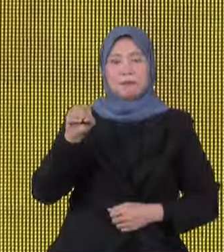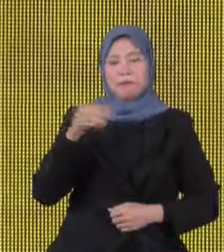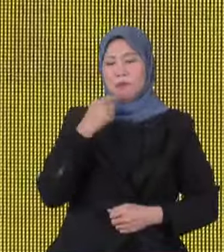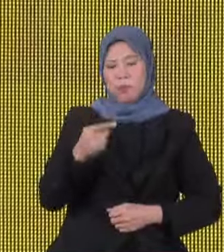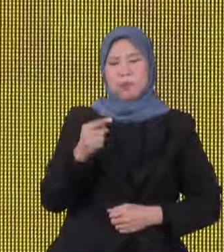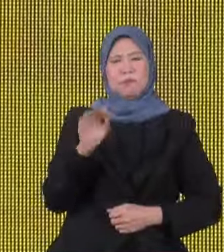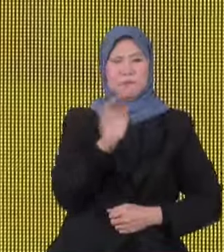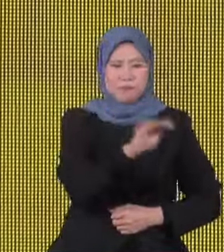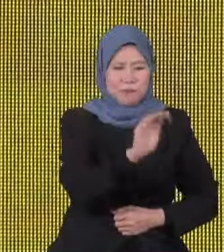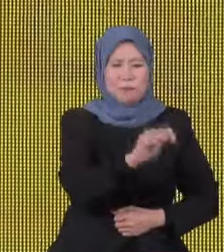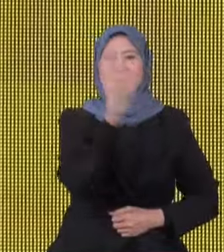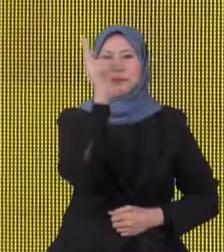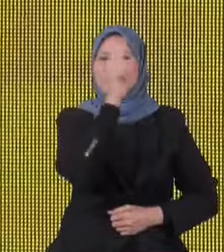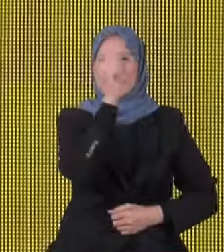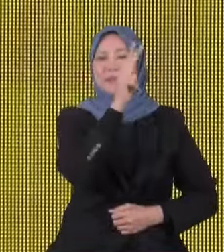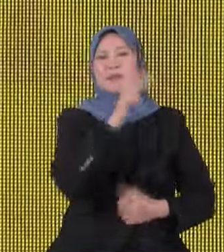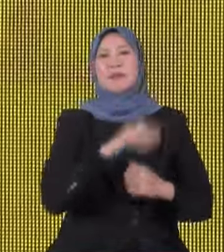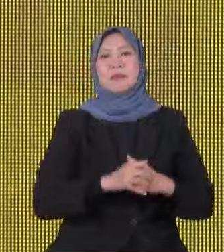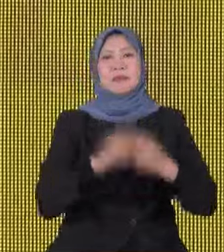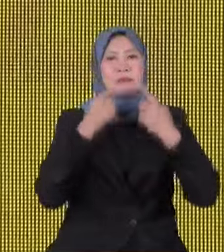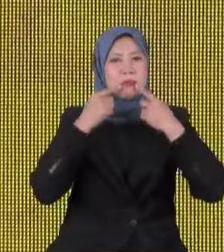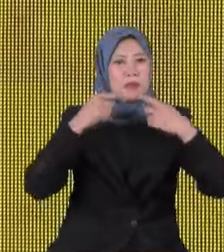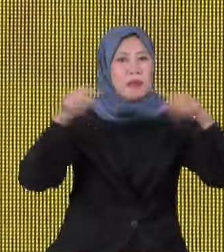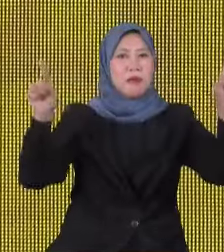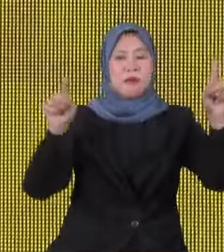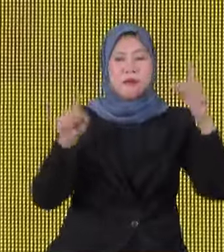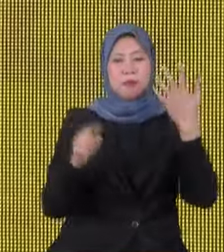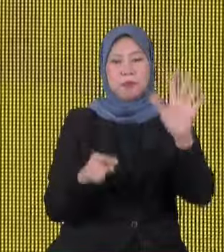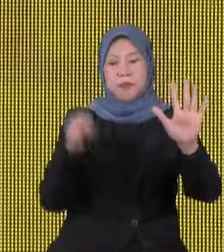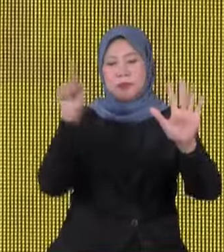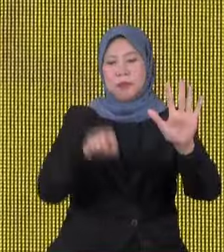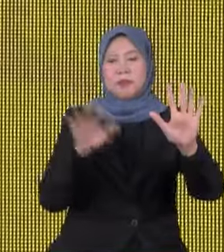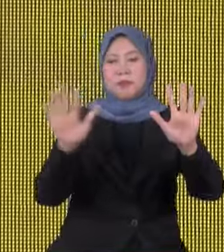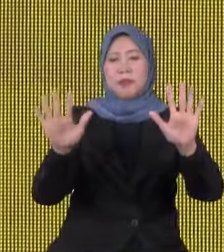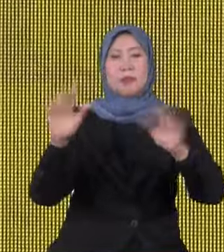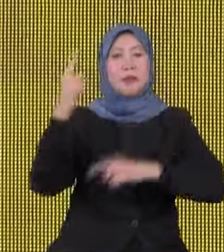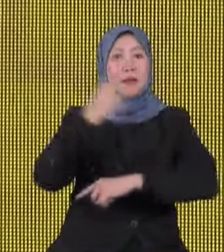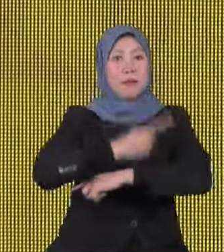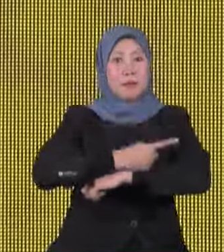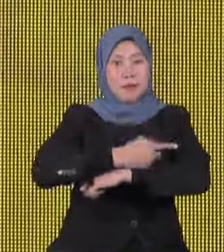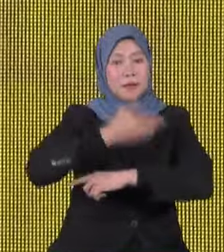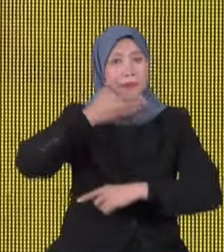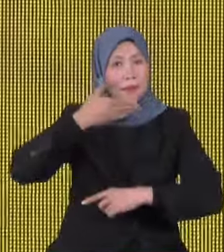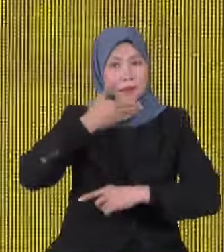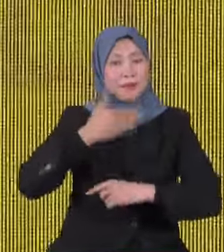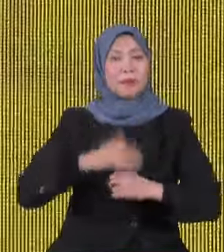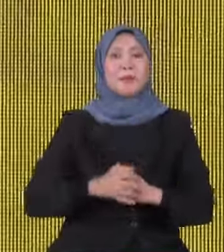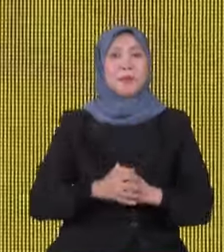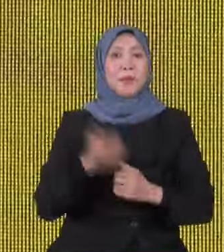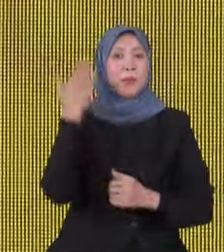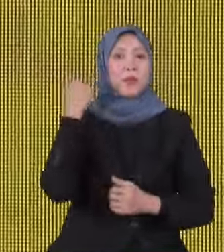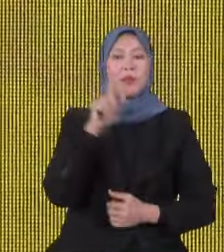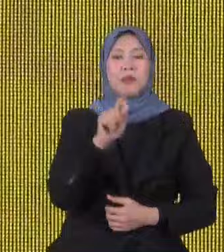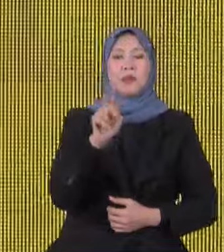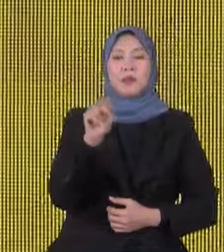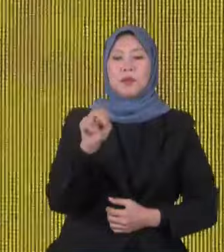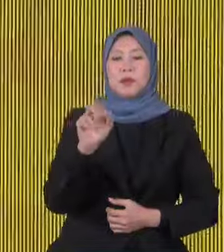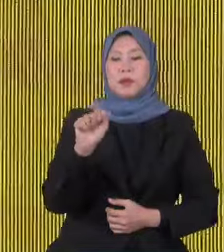supaya kerajaan mengisytiharkan 15 Mei sebagai Hari Belia. Dan pada masa itu almarhum Tun Abdul